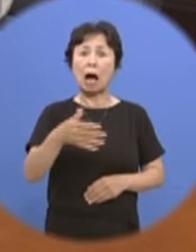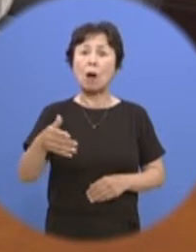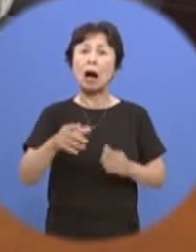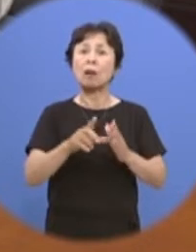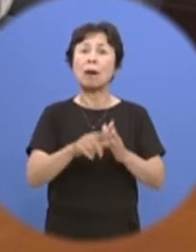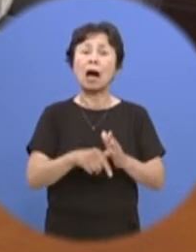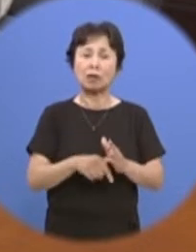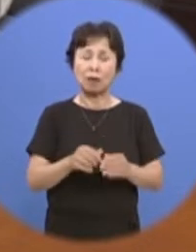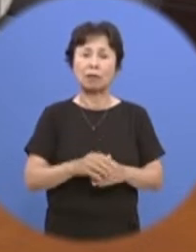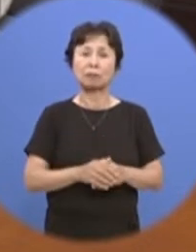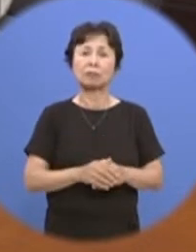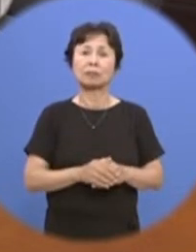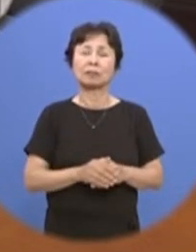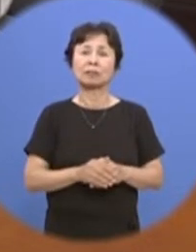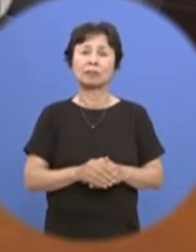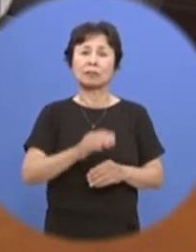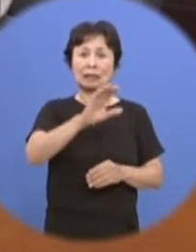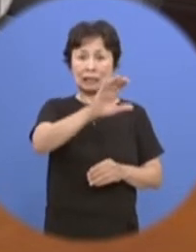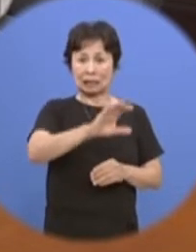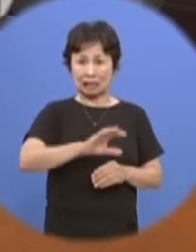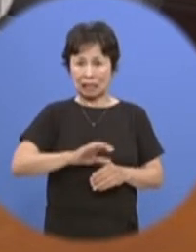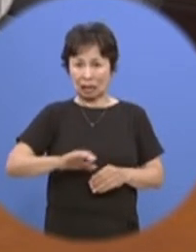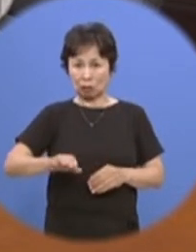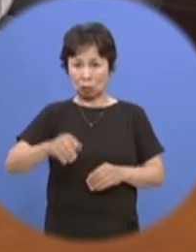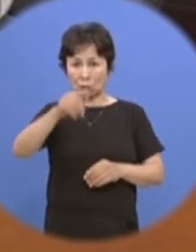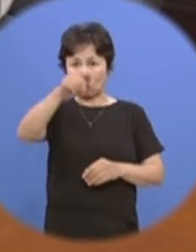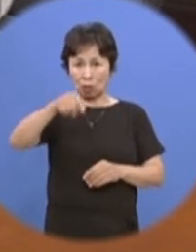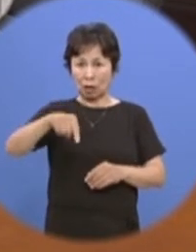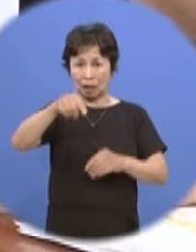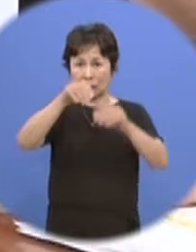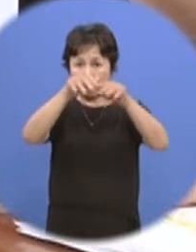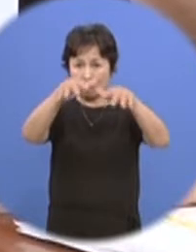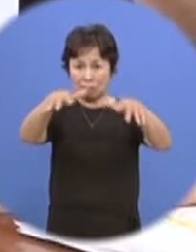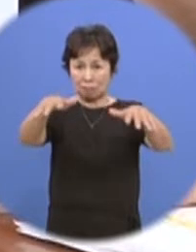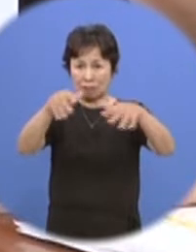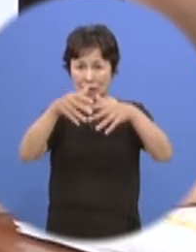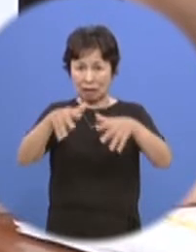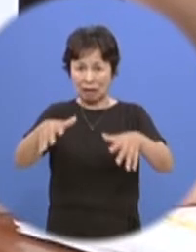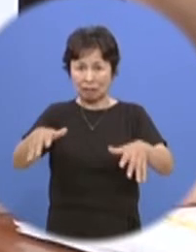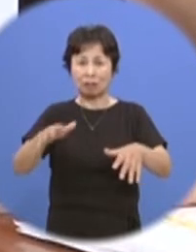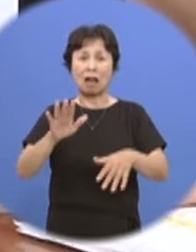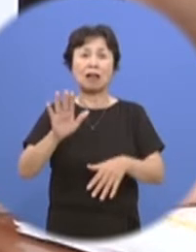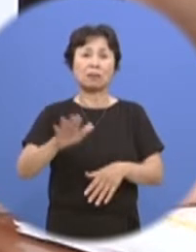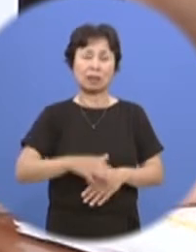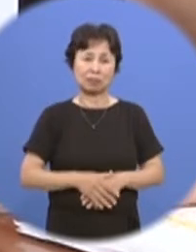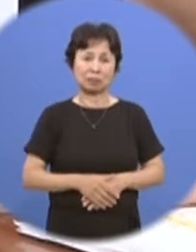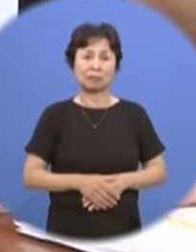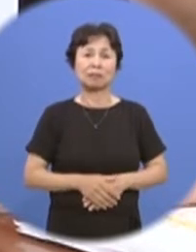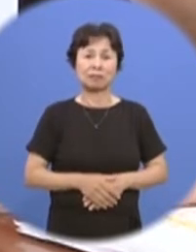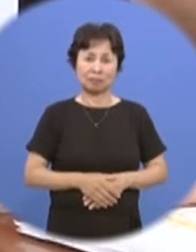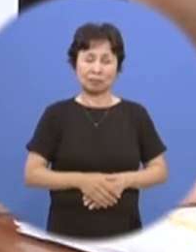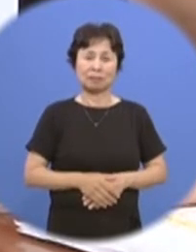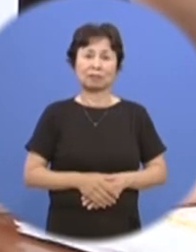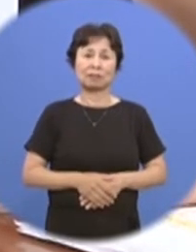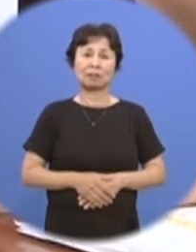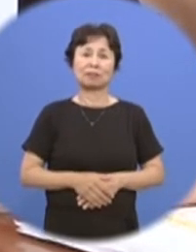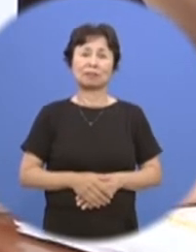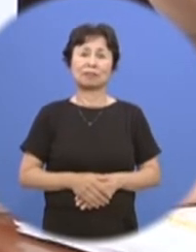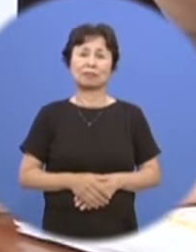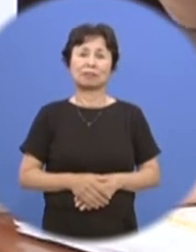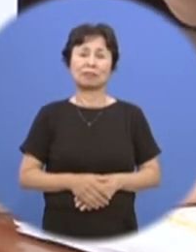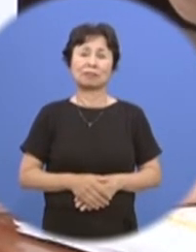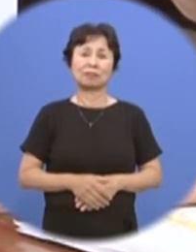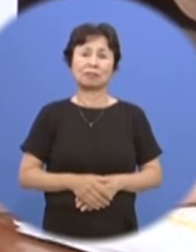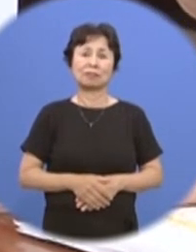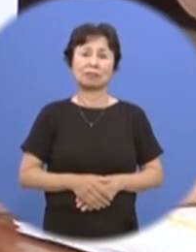島ですから、まあ、真ん中のあたりからこう放射状にこう川が流れてくるというような形になってるわけですね、